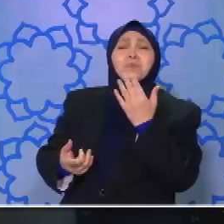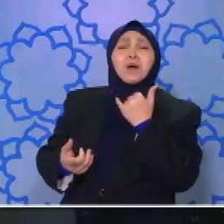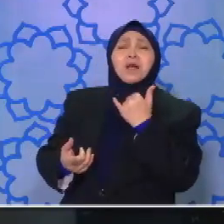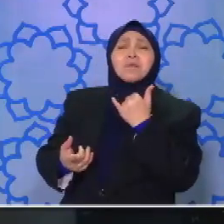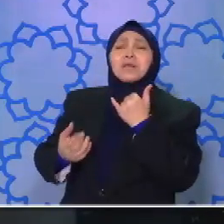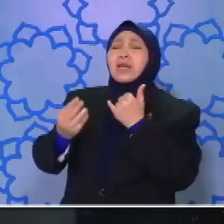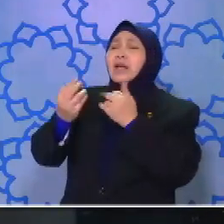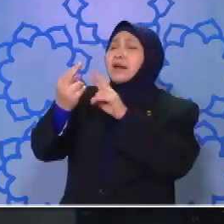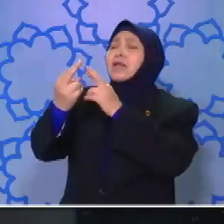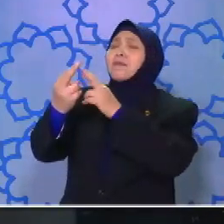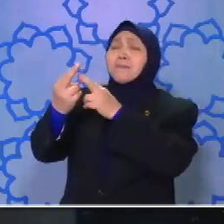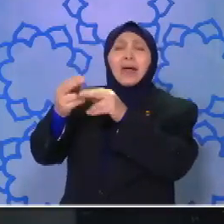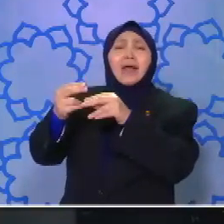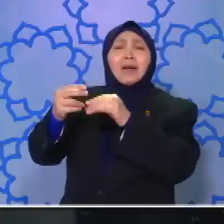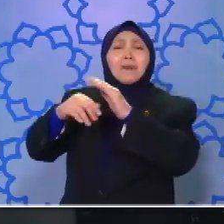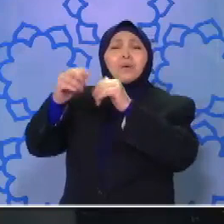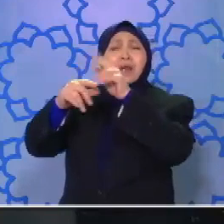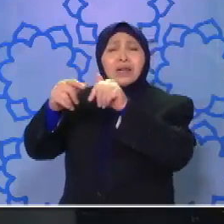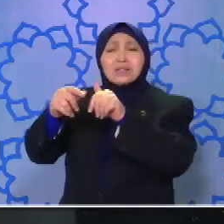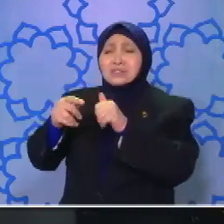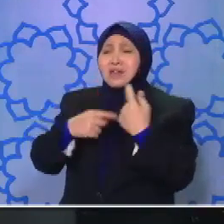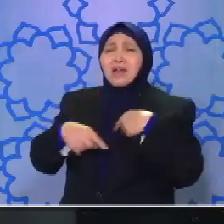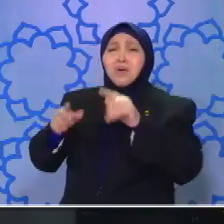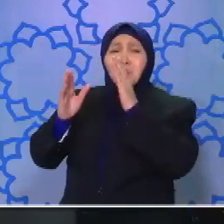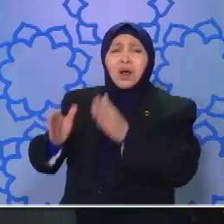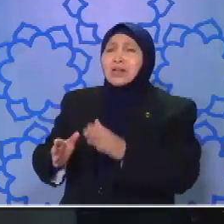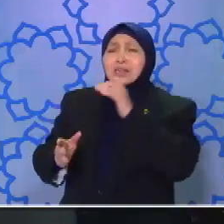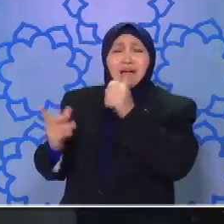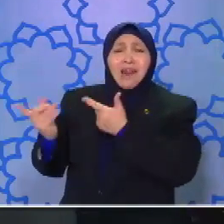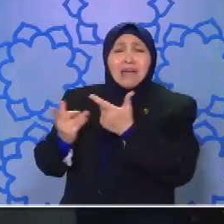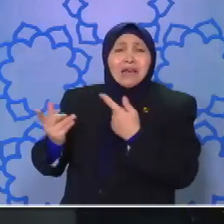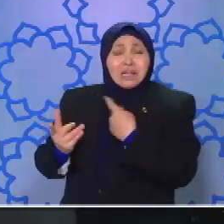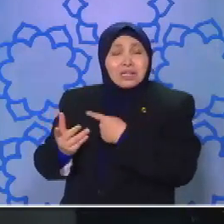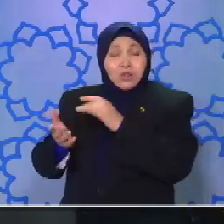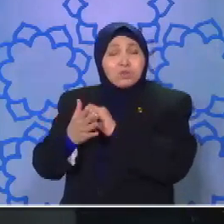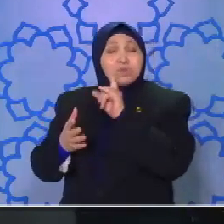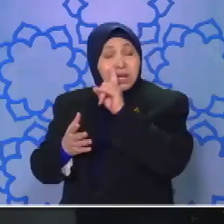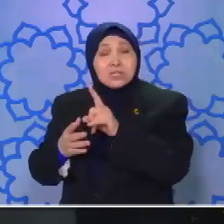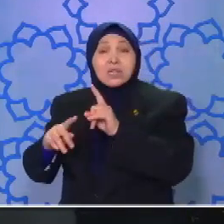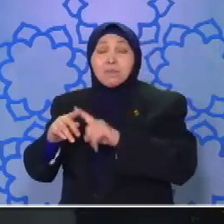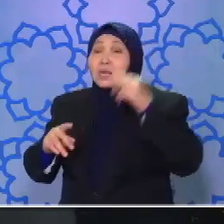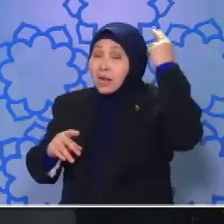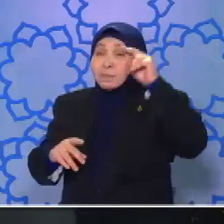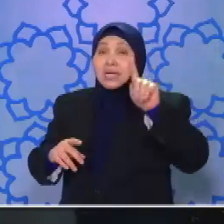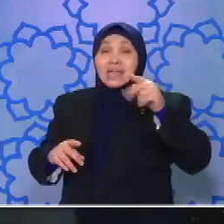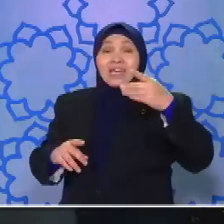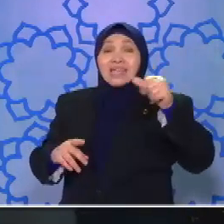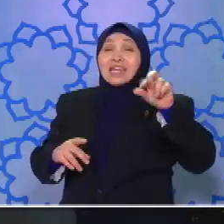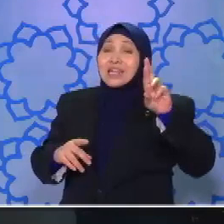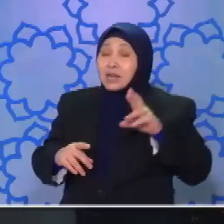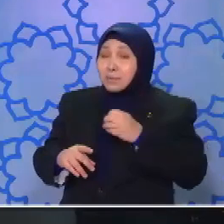pergi dirikan bangunan ini padahal orang ni tak pun melayan kita. Maka kata Nabi Khidir pada ayat